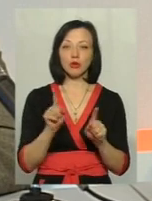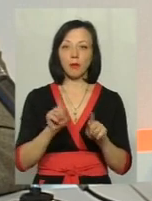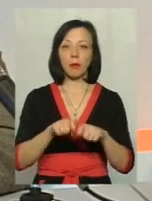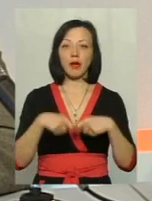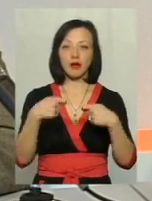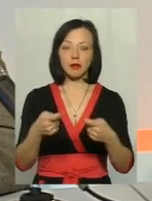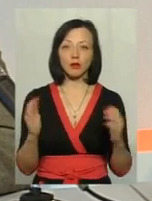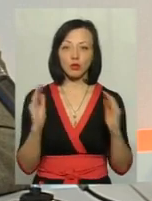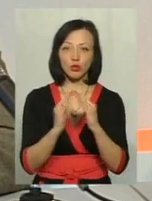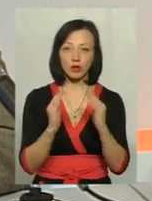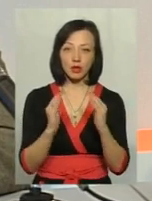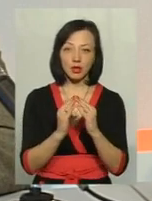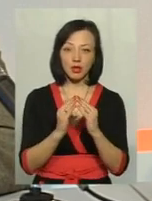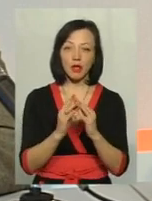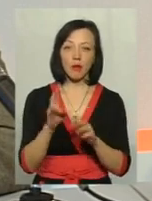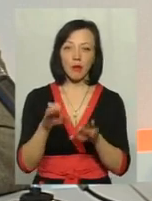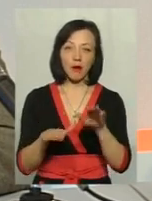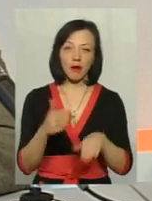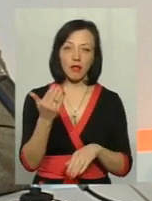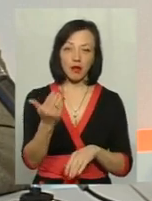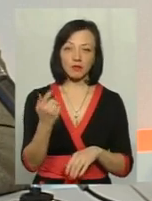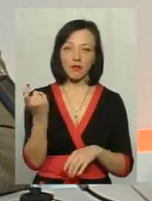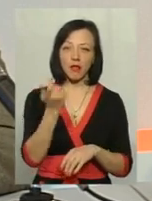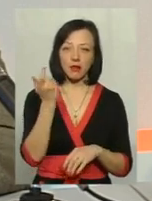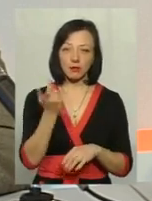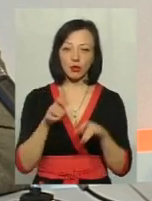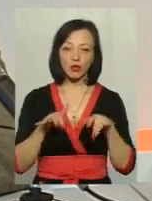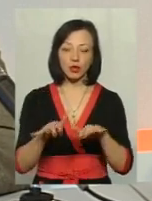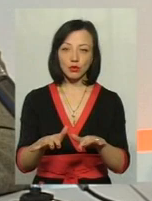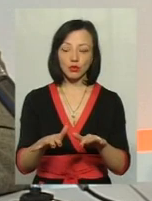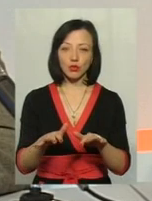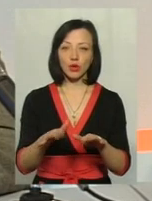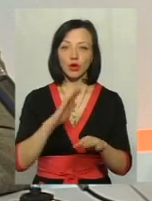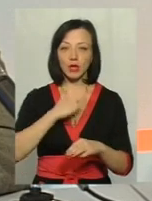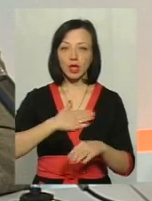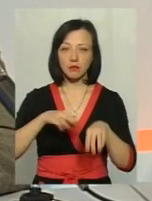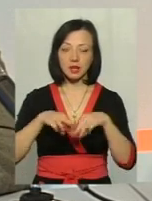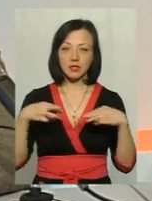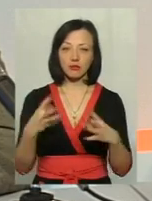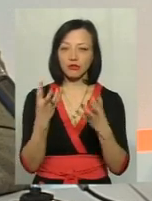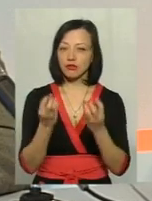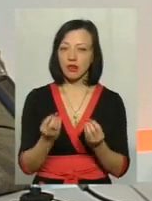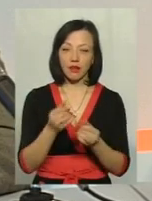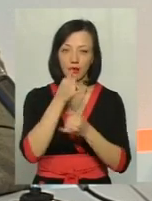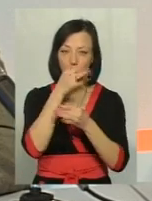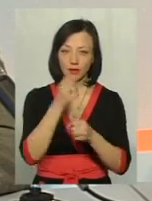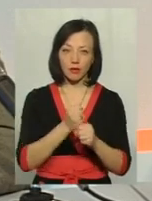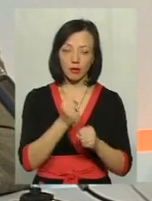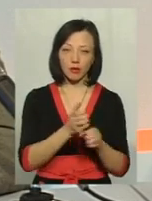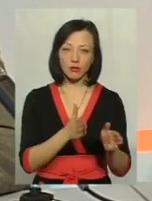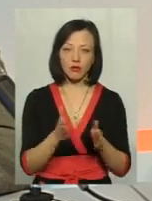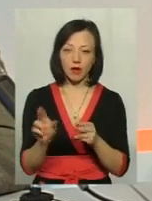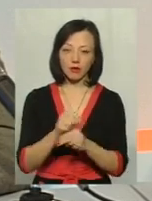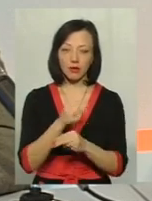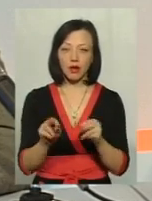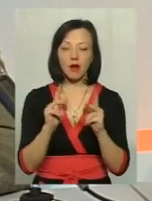передати будинки на баланс власникам. Процедуру наше міністерство ще не зовсім може відпрацювати і